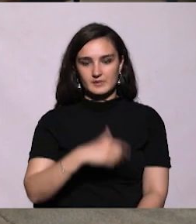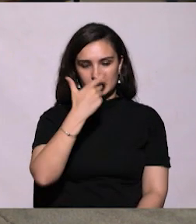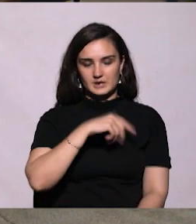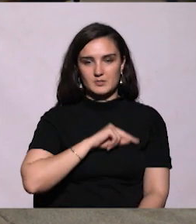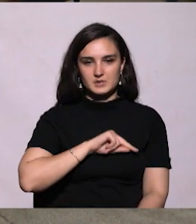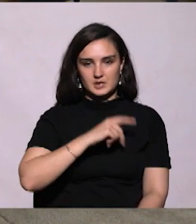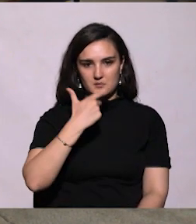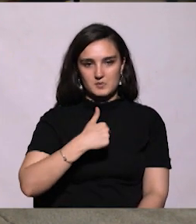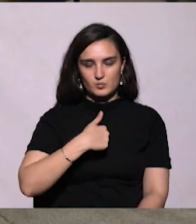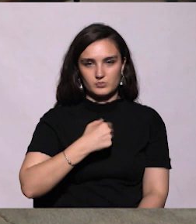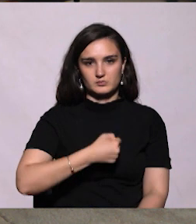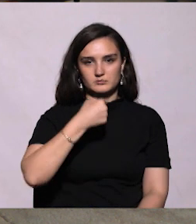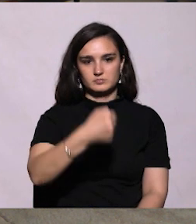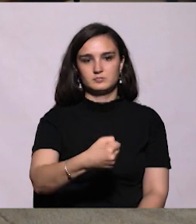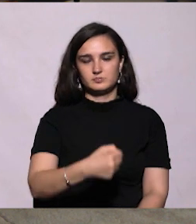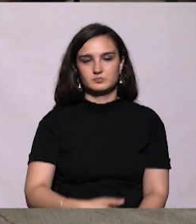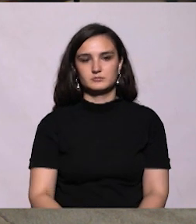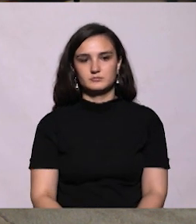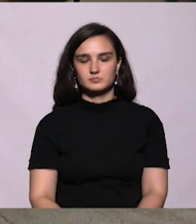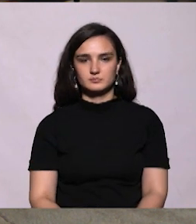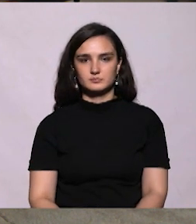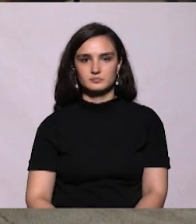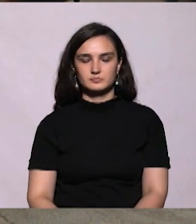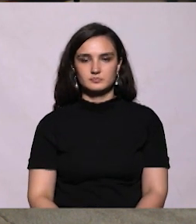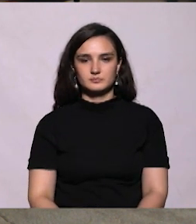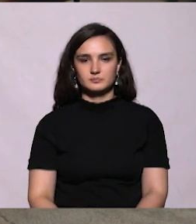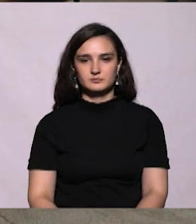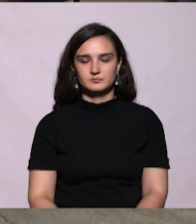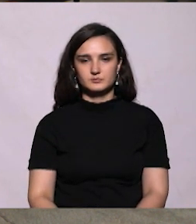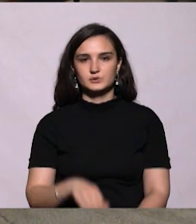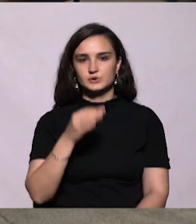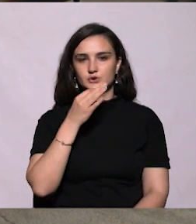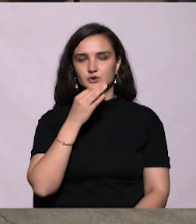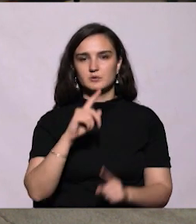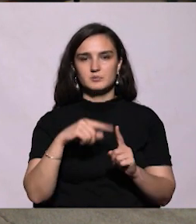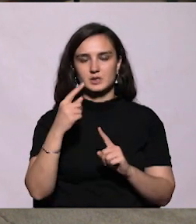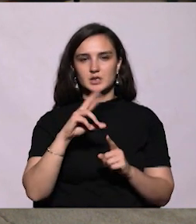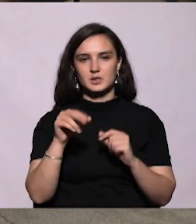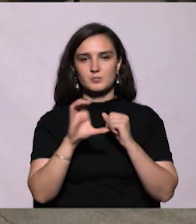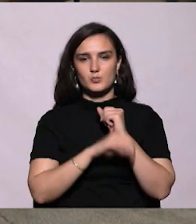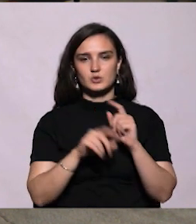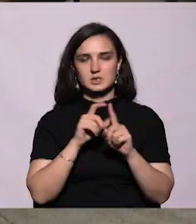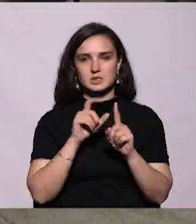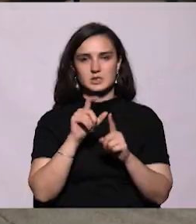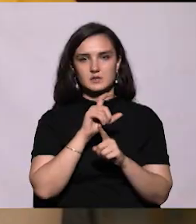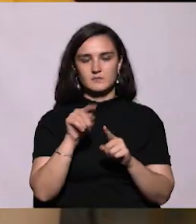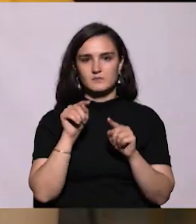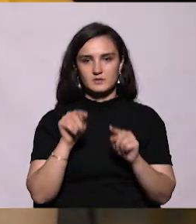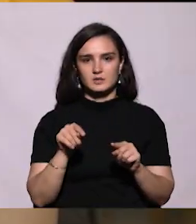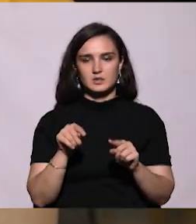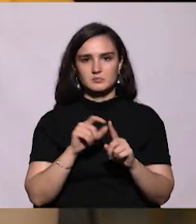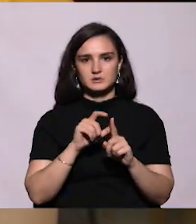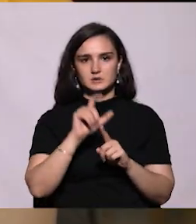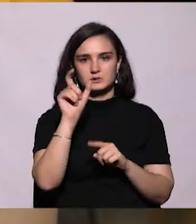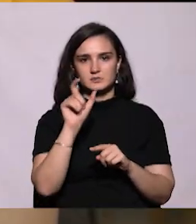One more time. Employee, დასაქმებული. Our next and the last word in this set of